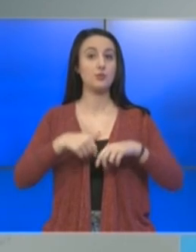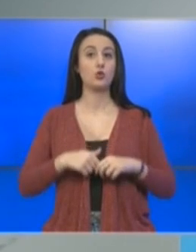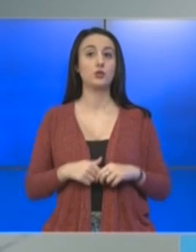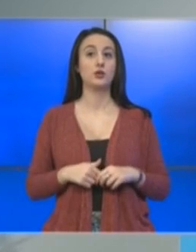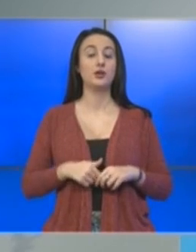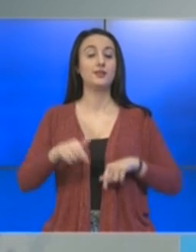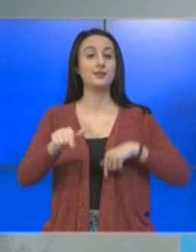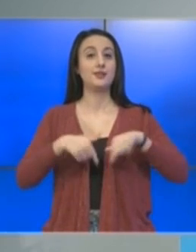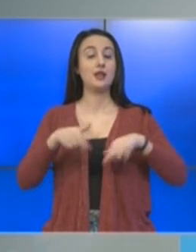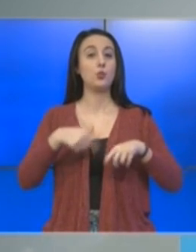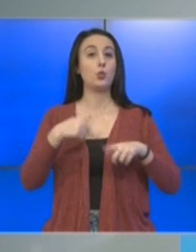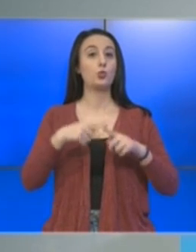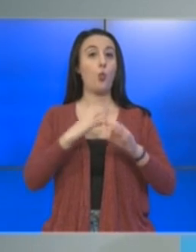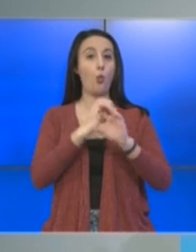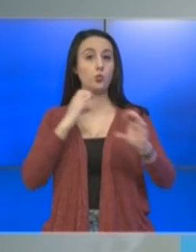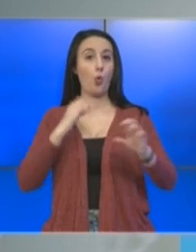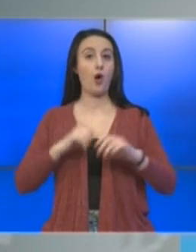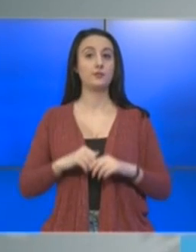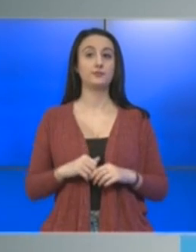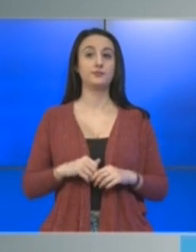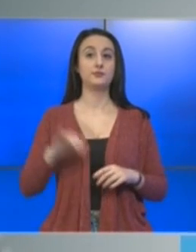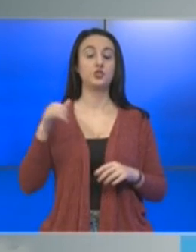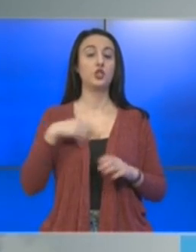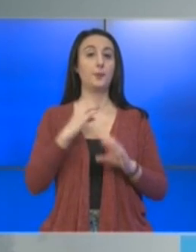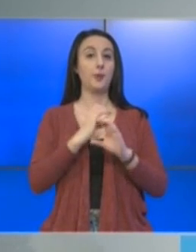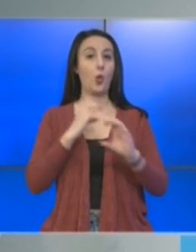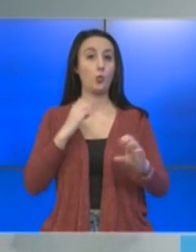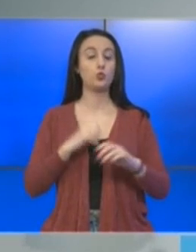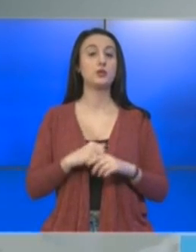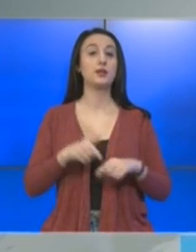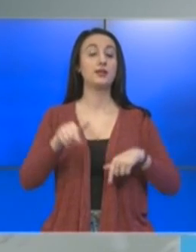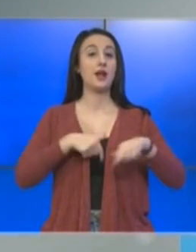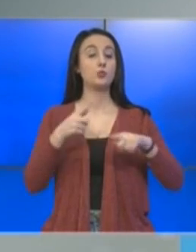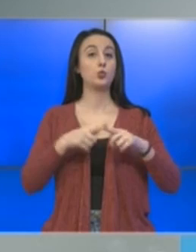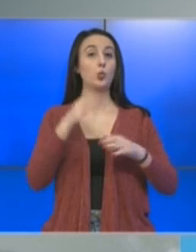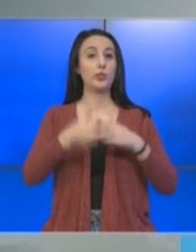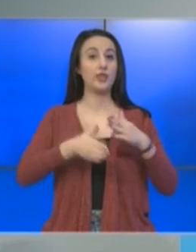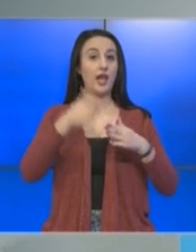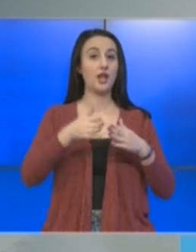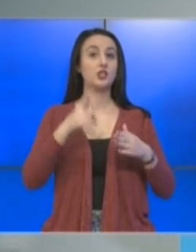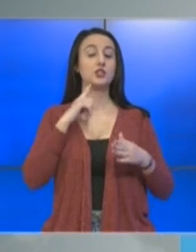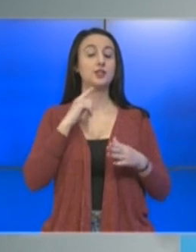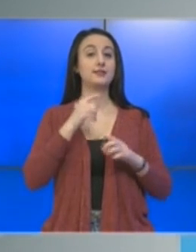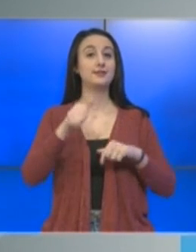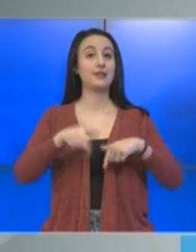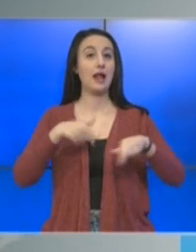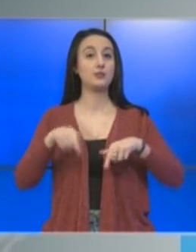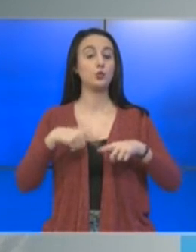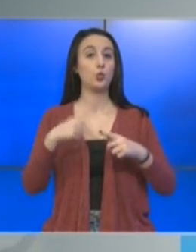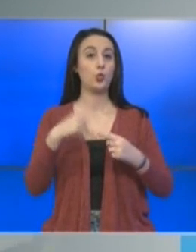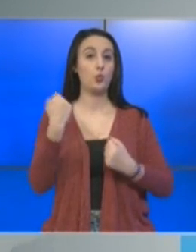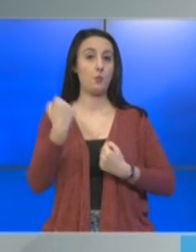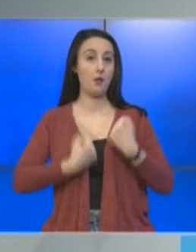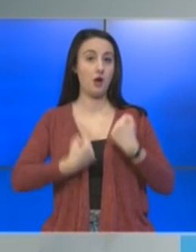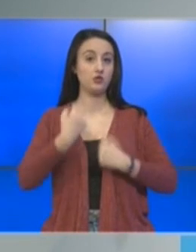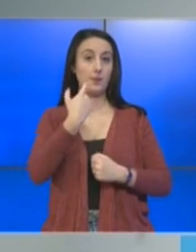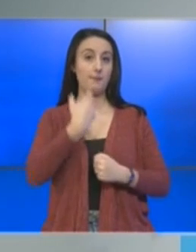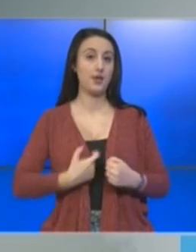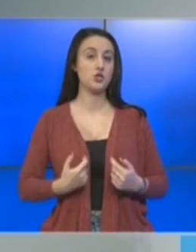anume transportul cu autocarul și microbuzul, transportul cu trenul și transportul cu